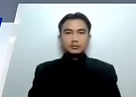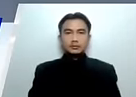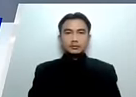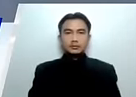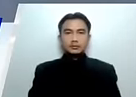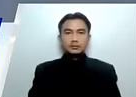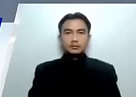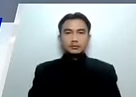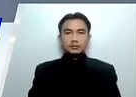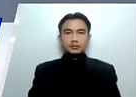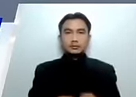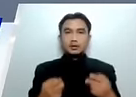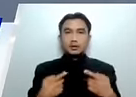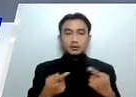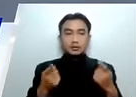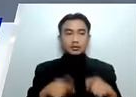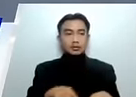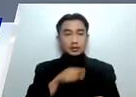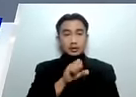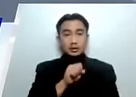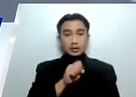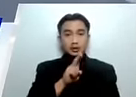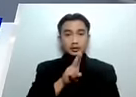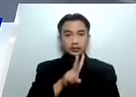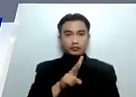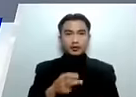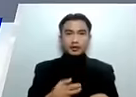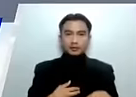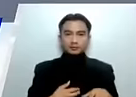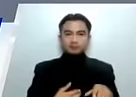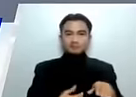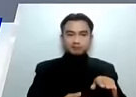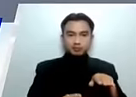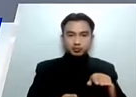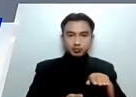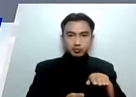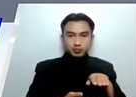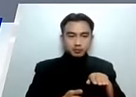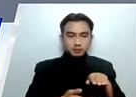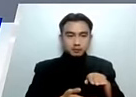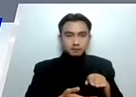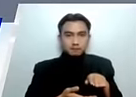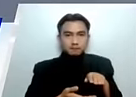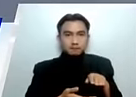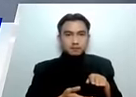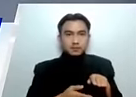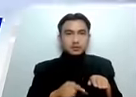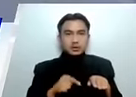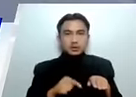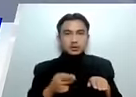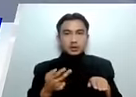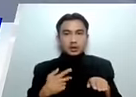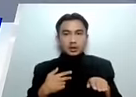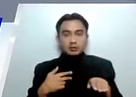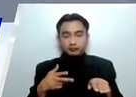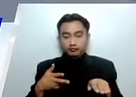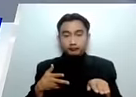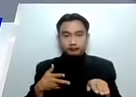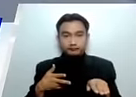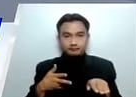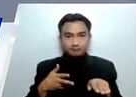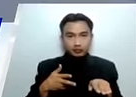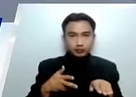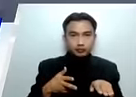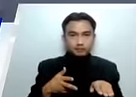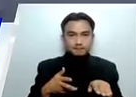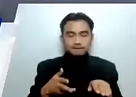Pagdaan ng SUV sa tabi ng umuurong na delivery truck sa gilid ng highway, nasagi nito ang kasabayang tricycle na nasa inner